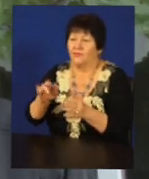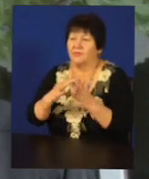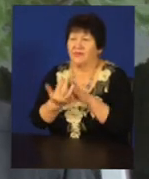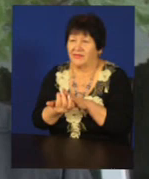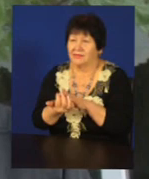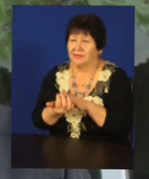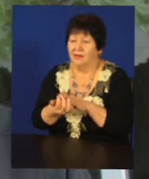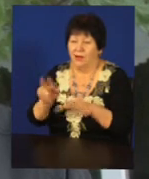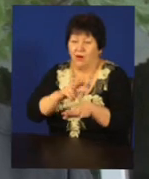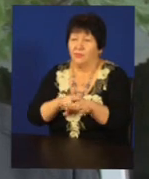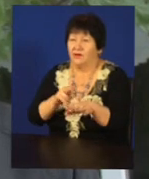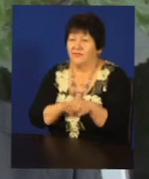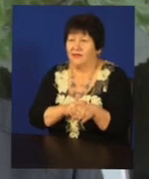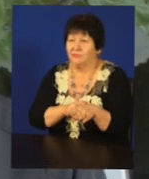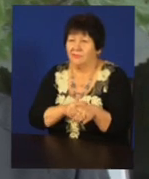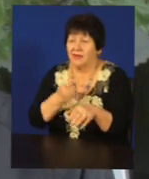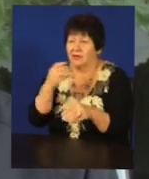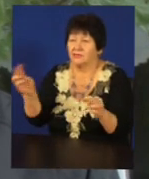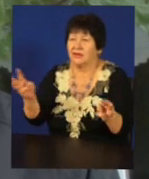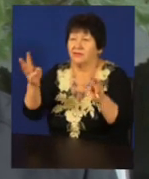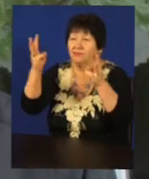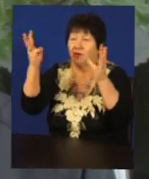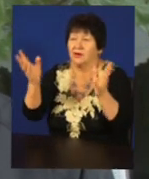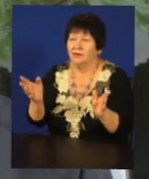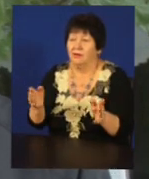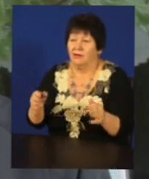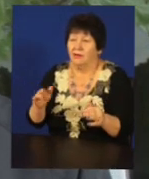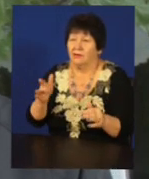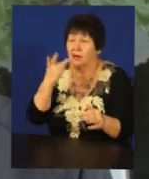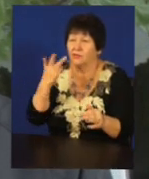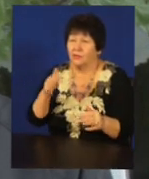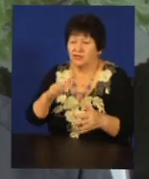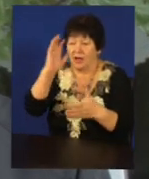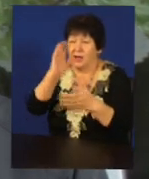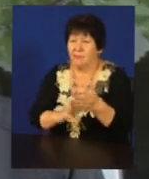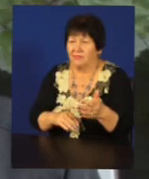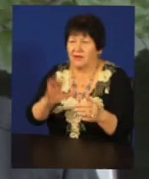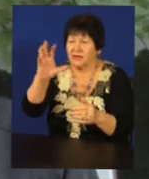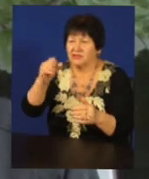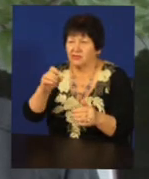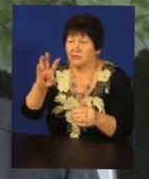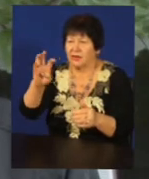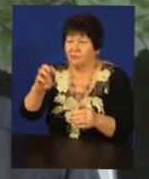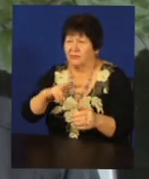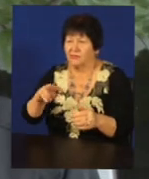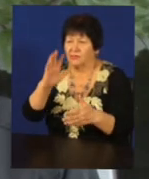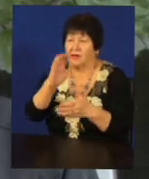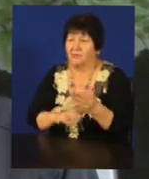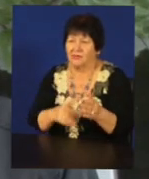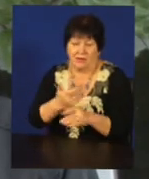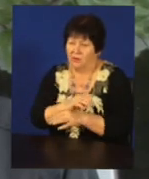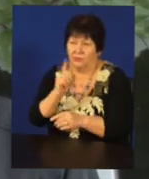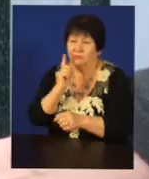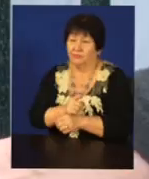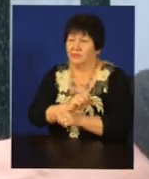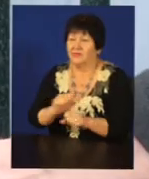якась бо полиция, ну, ши, ши, кын о дат фокла гной ла сева, ши, бо пусаменц, кари 500, кари 400 лей. Клар, кын, ну, с